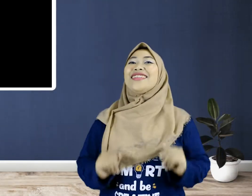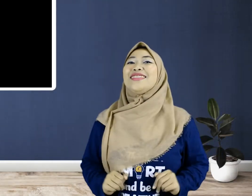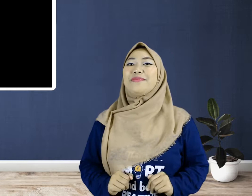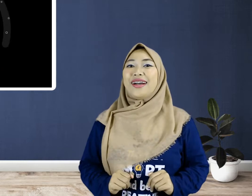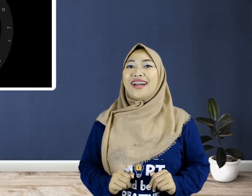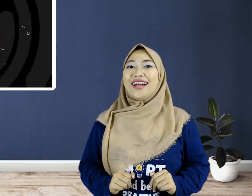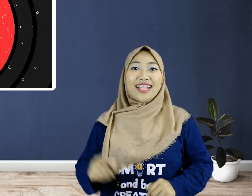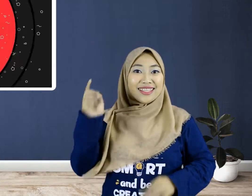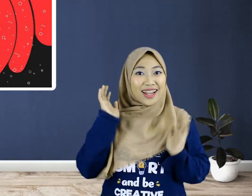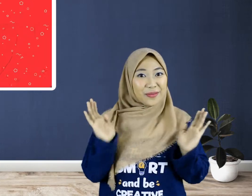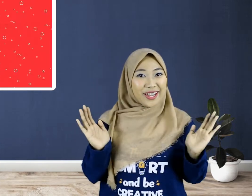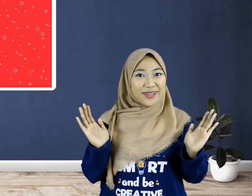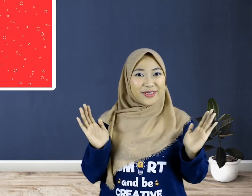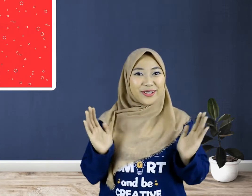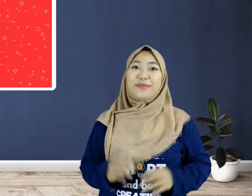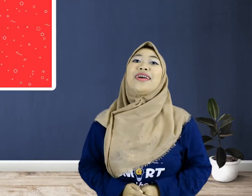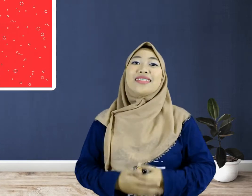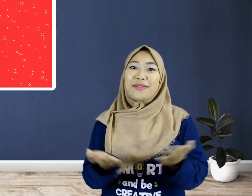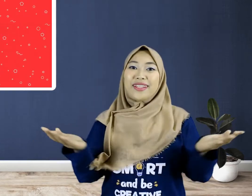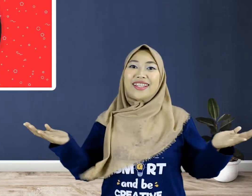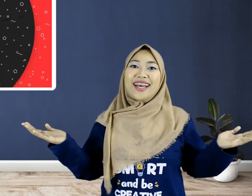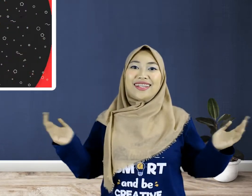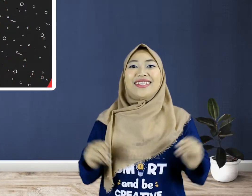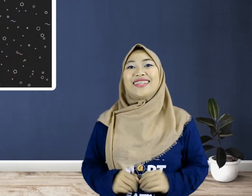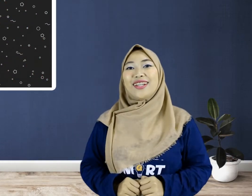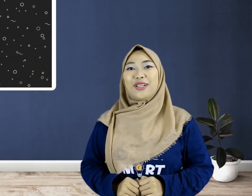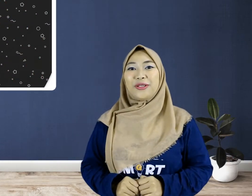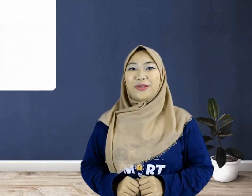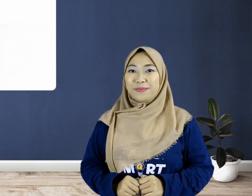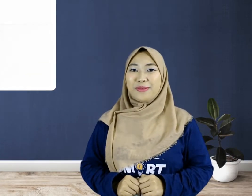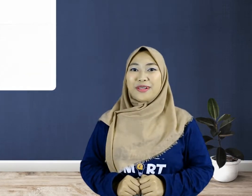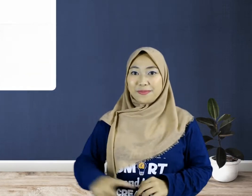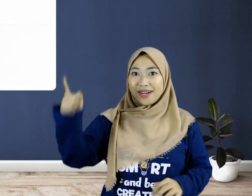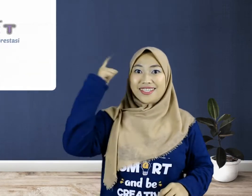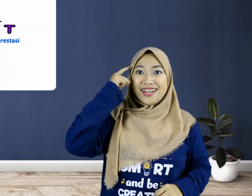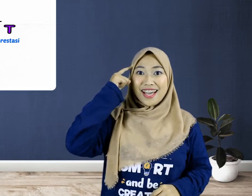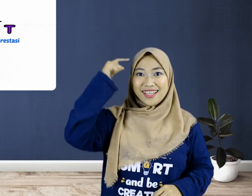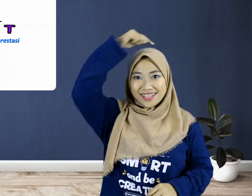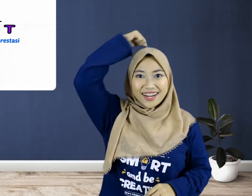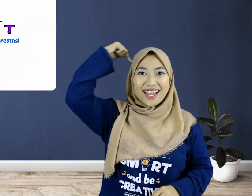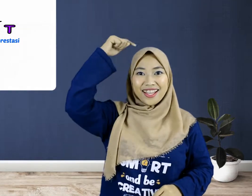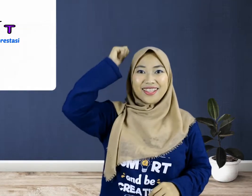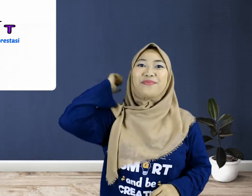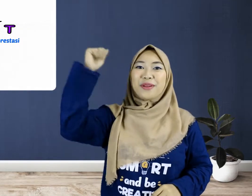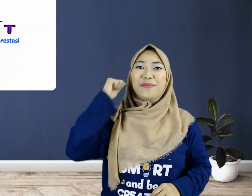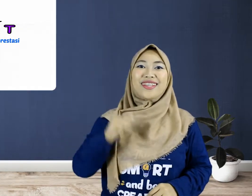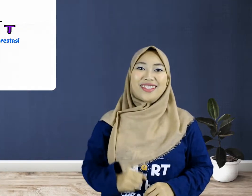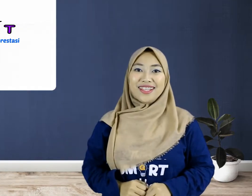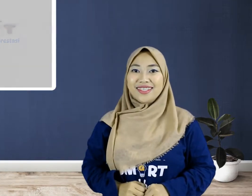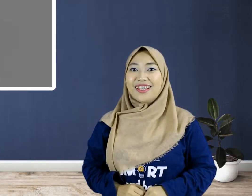Hai generasi smart, assalamualaikum. Selamat datang di channel YouTube Bimbel Smart, cerdas,